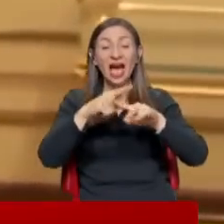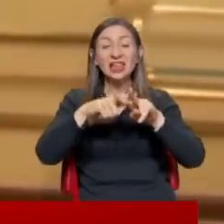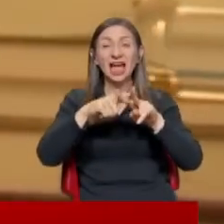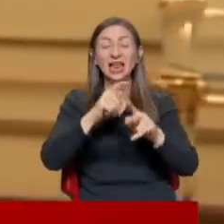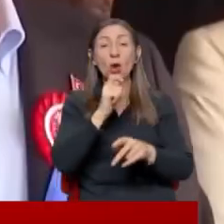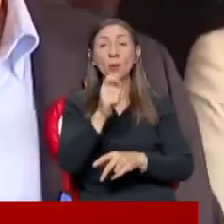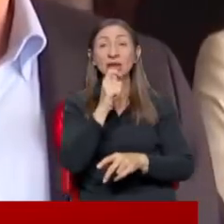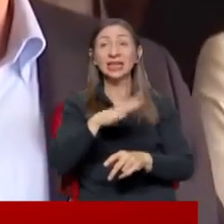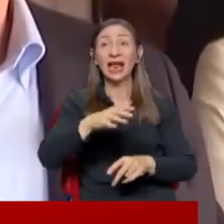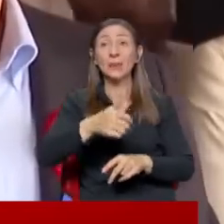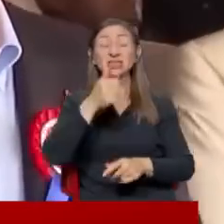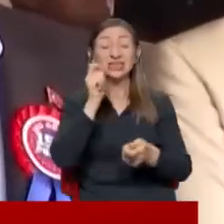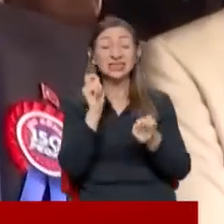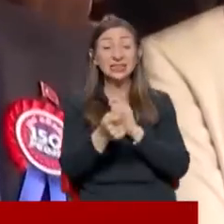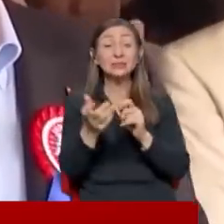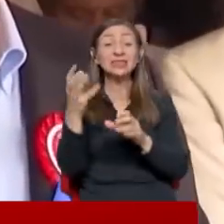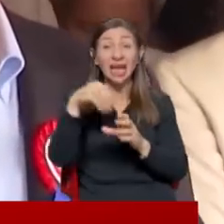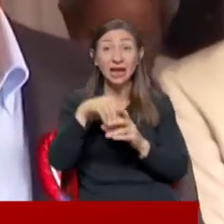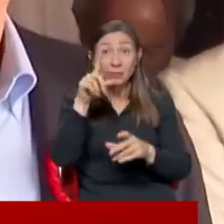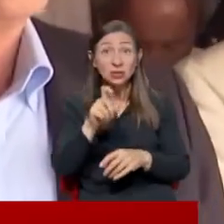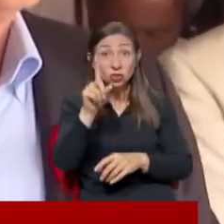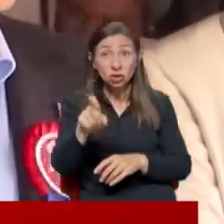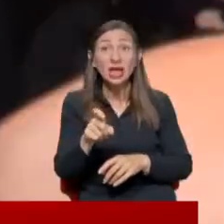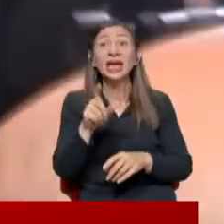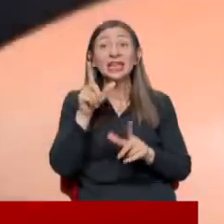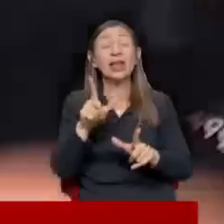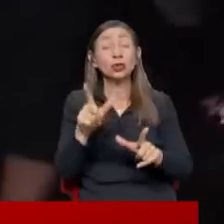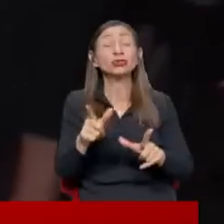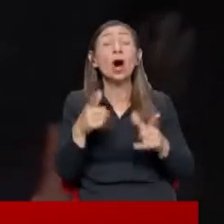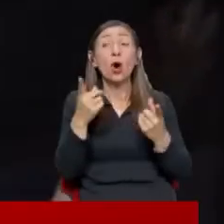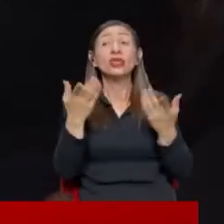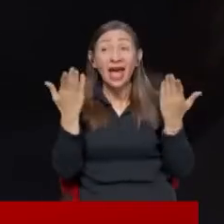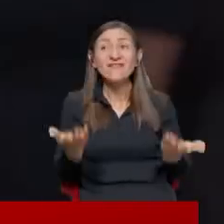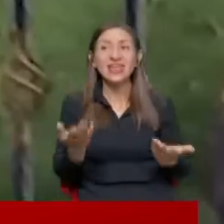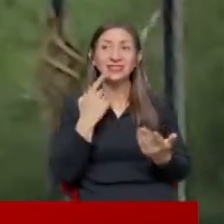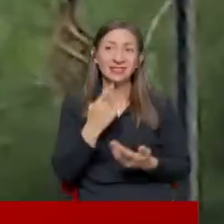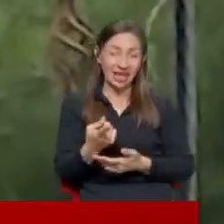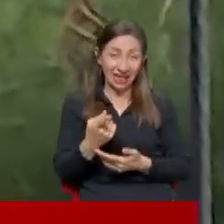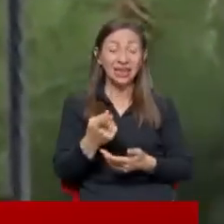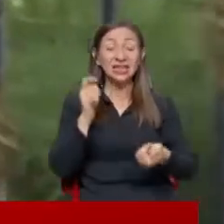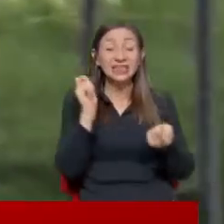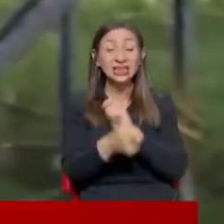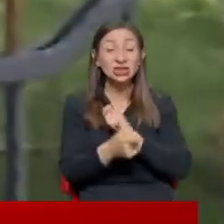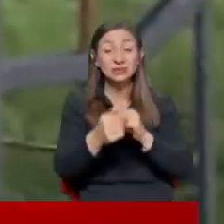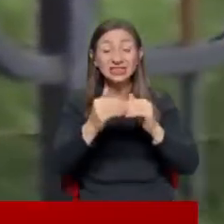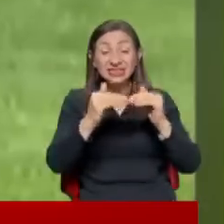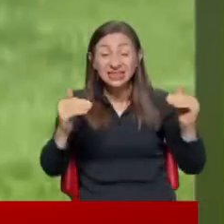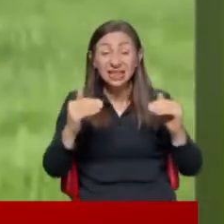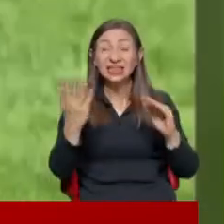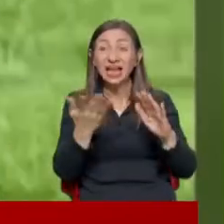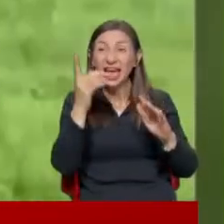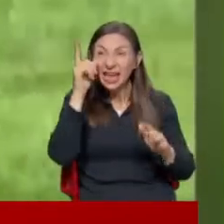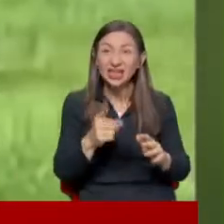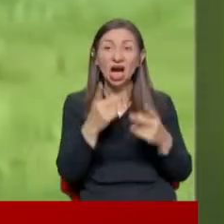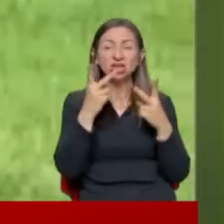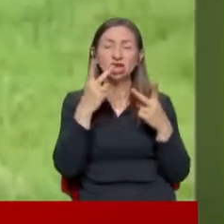röportajında genel başkan değişimi de dahil mi sorusuna gerekiyorsa o da dahil yanıtıyla değişimin sınırlarını da yine ilk